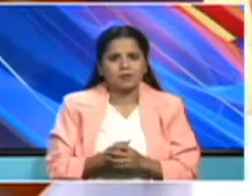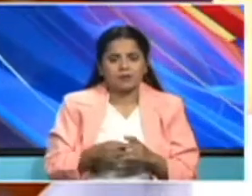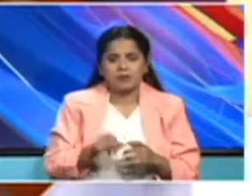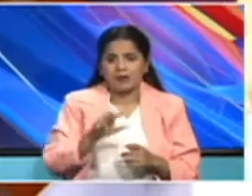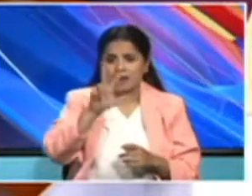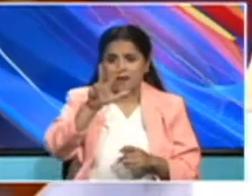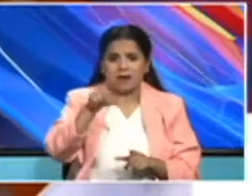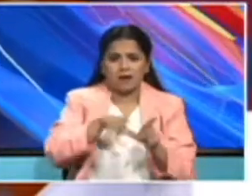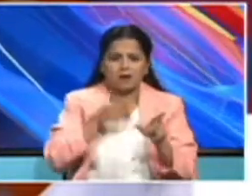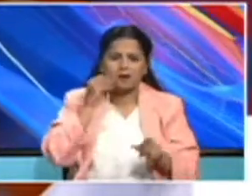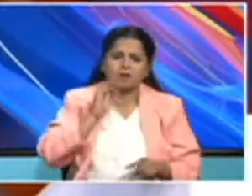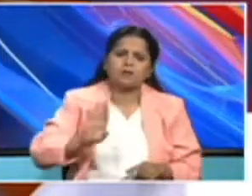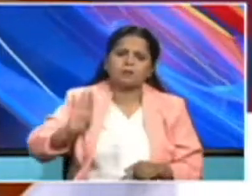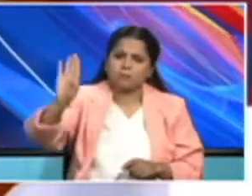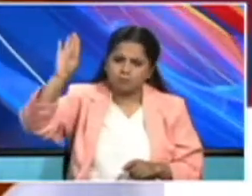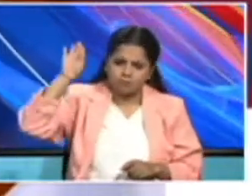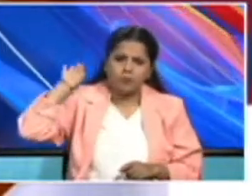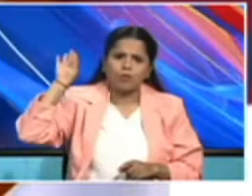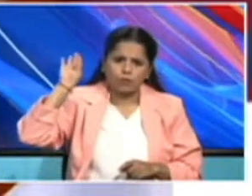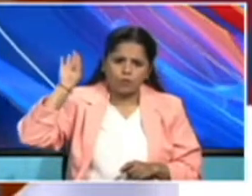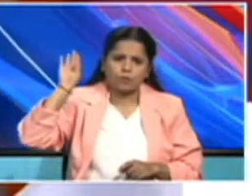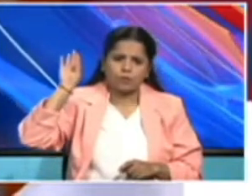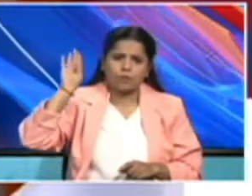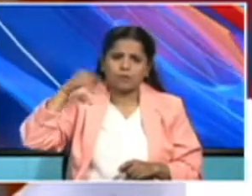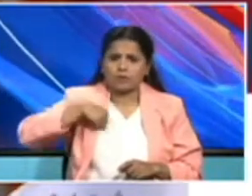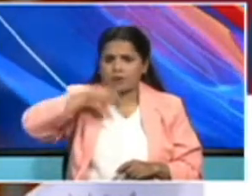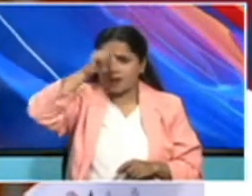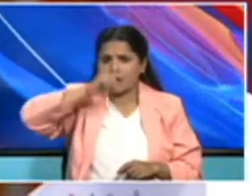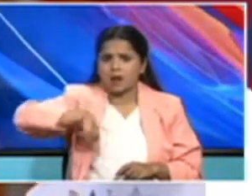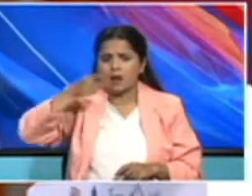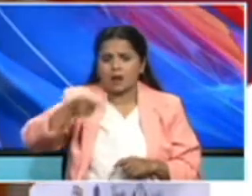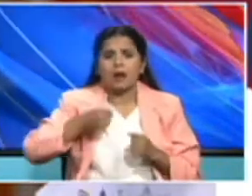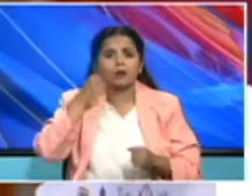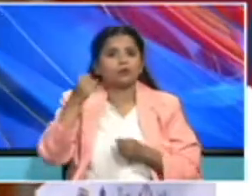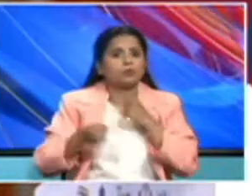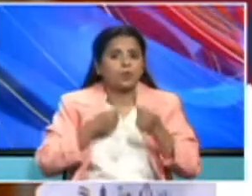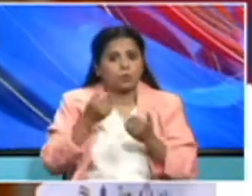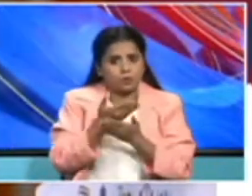8 साल पहले तक भारत के खिलाड़ी